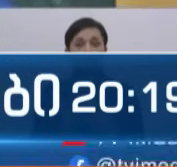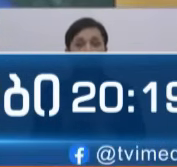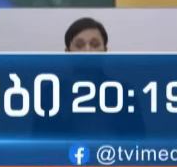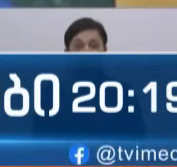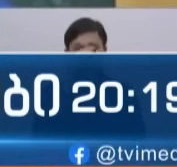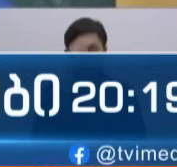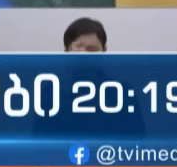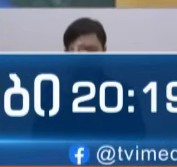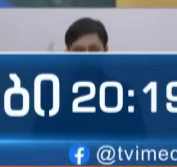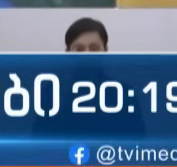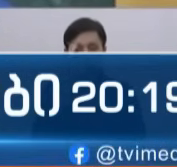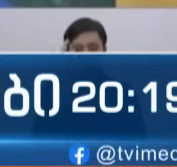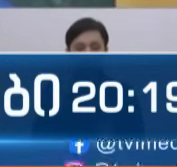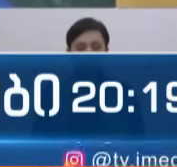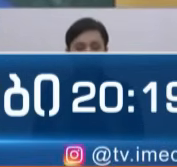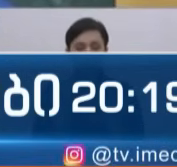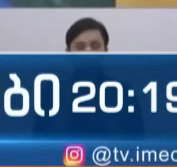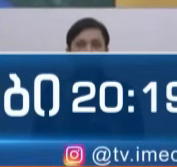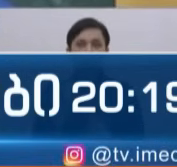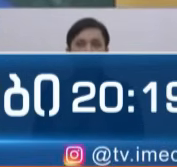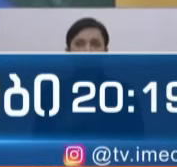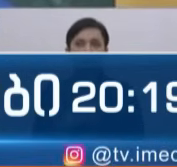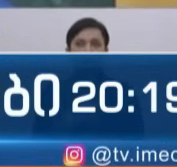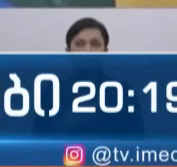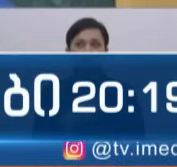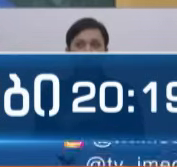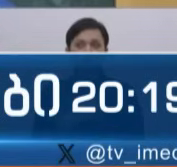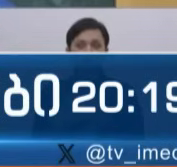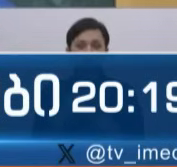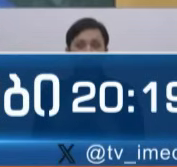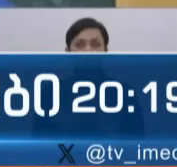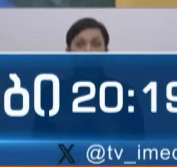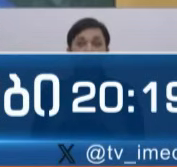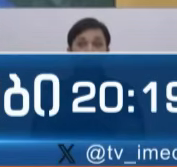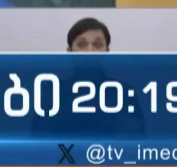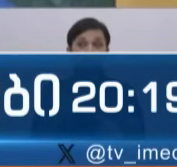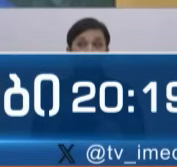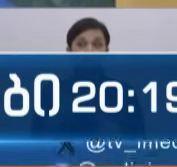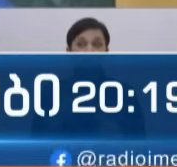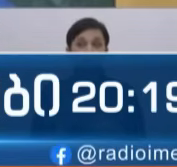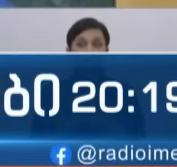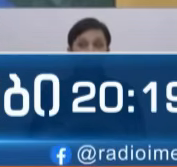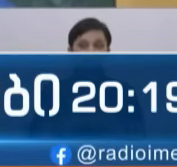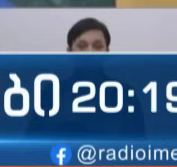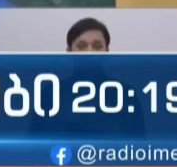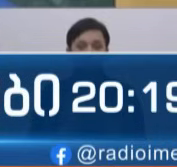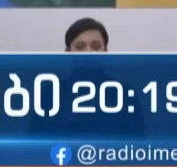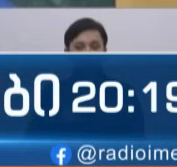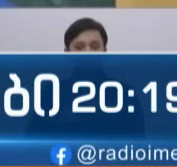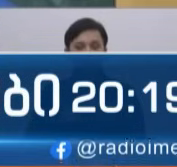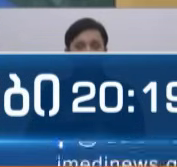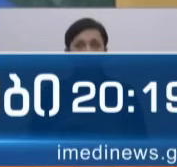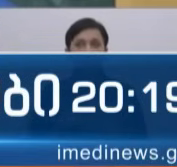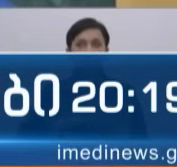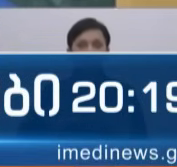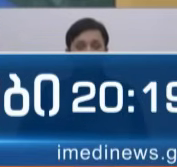ამაღლება სახელმწიფო სუვერენიტეტის უზრუნველყოფის უმნიშვნელოვანესი ქვაკუთხედია. შესაბამისად, გაგრძელდება აქტიური მუშაობა